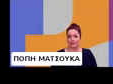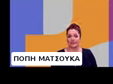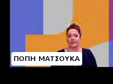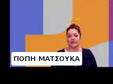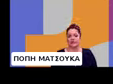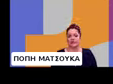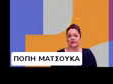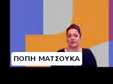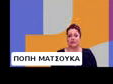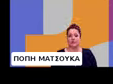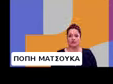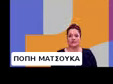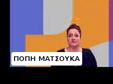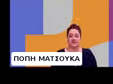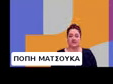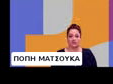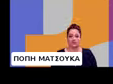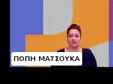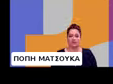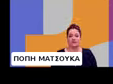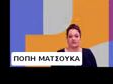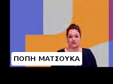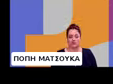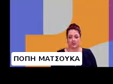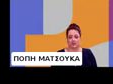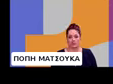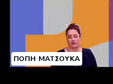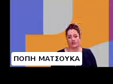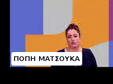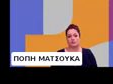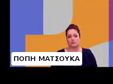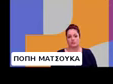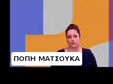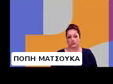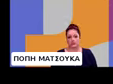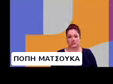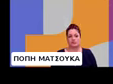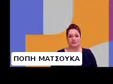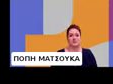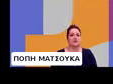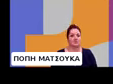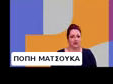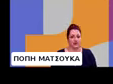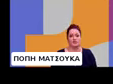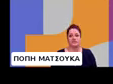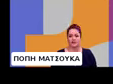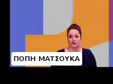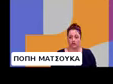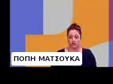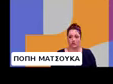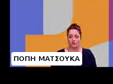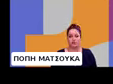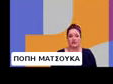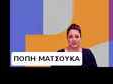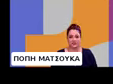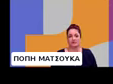αμοιβόμαστε. Πρέπει λοιπόν αυτή την εργατοώρα να την χρησιμοποιήσουμε για να μπορέσουμε να υπολογίσουμε μέσα σε ένα μήνα ή σε ένα